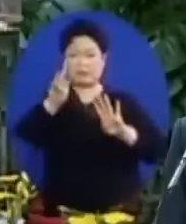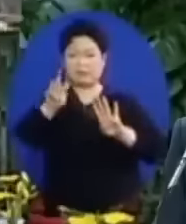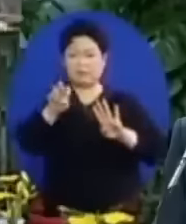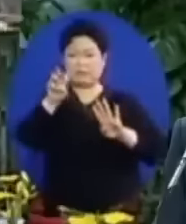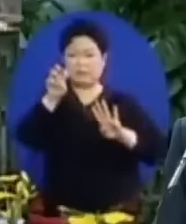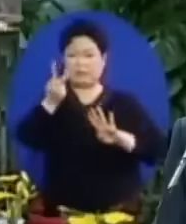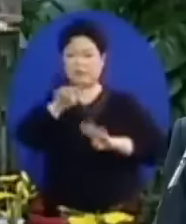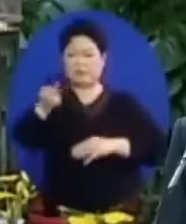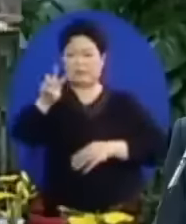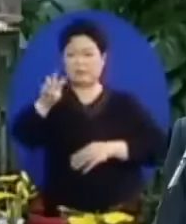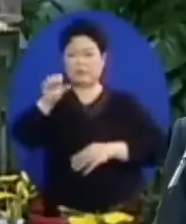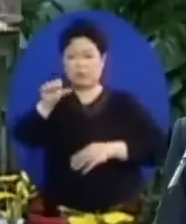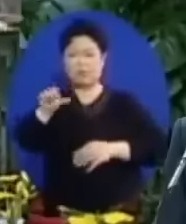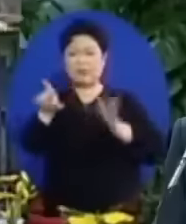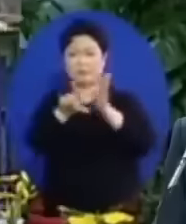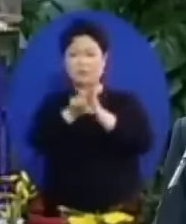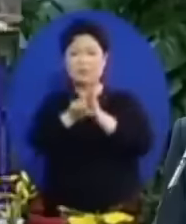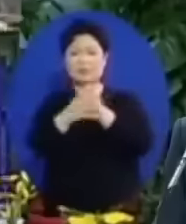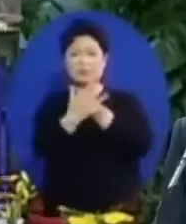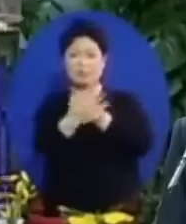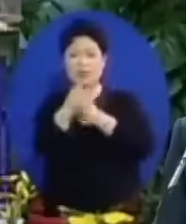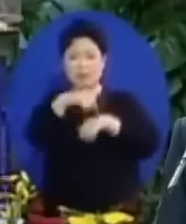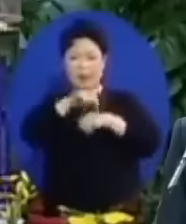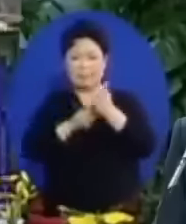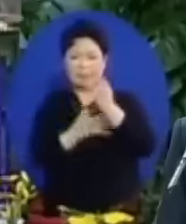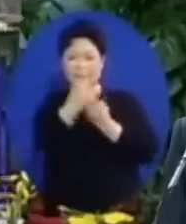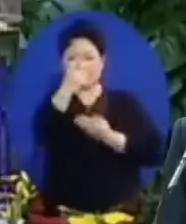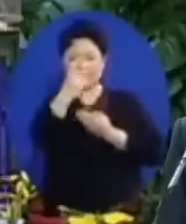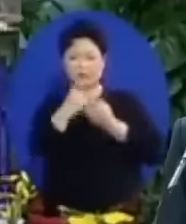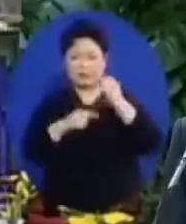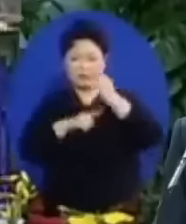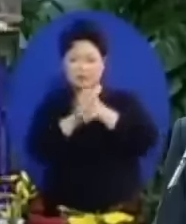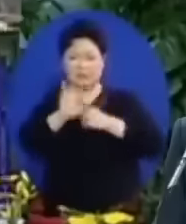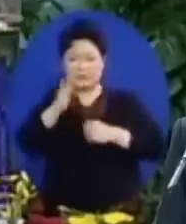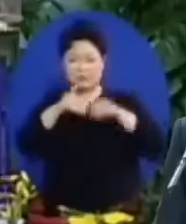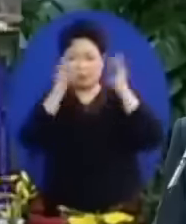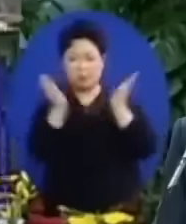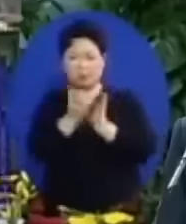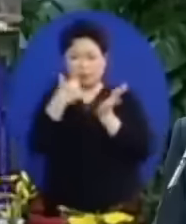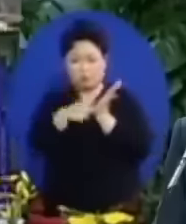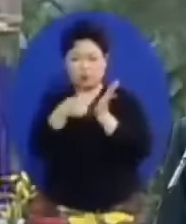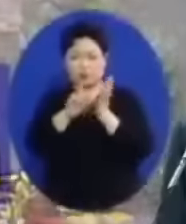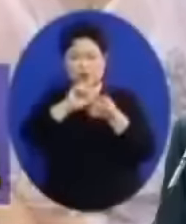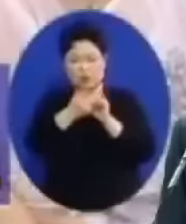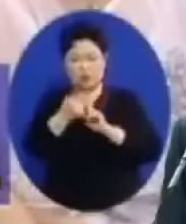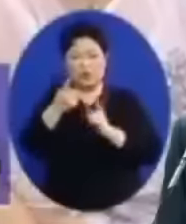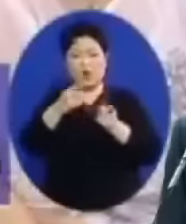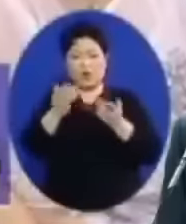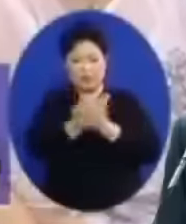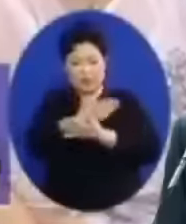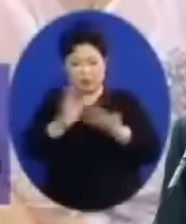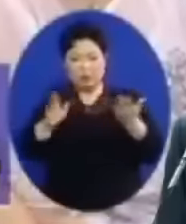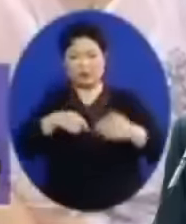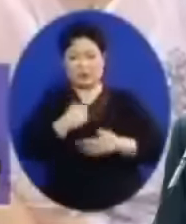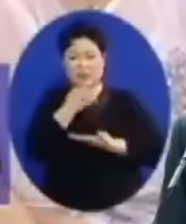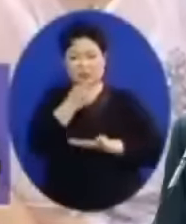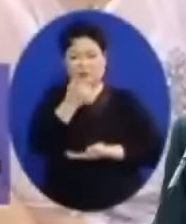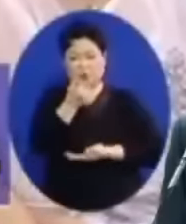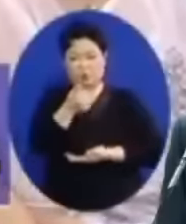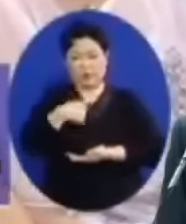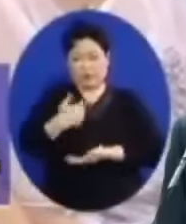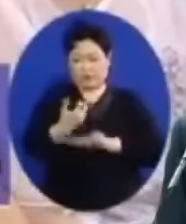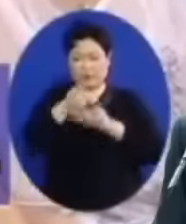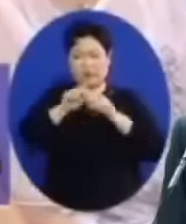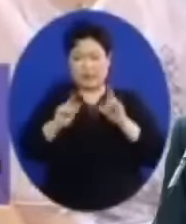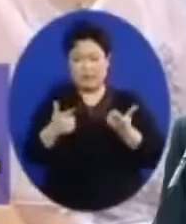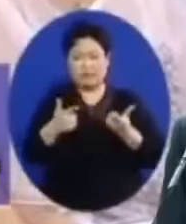32절로 35절에 믿는 무리가 한 마음과 한 뜻이 되어 모든 물건을 서로 통용하고 자기 재물을 조금이라도 자기